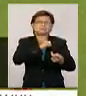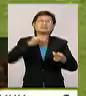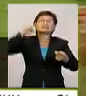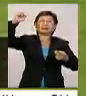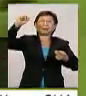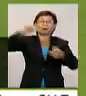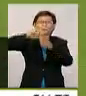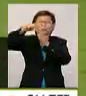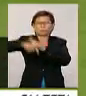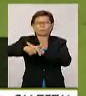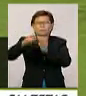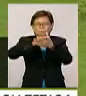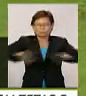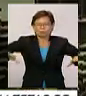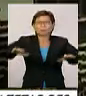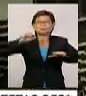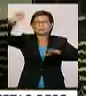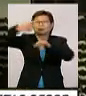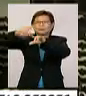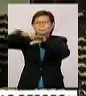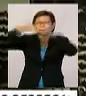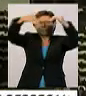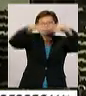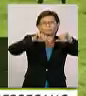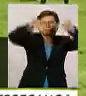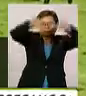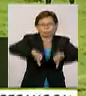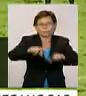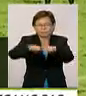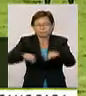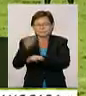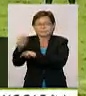Batwil, kemudian menyelamatkan pasukannya daripada kecundang di gelanggang sendiri